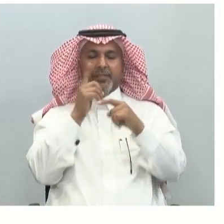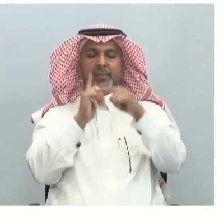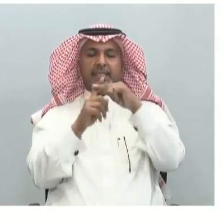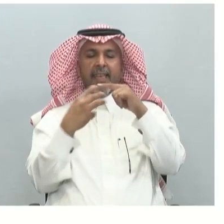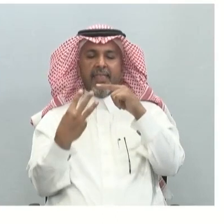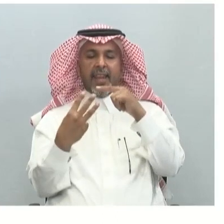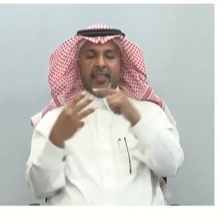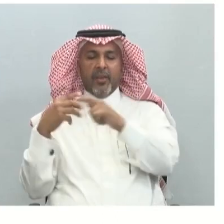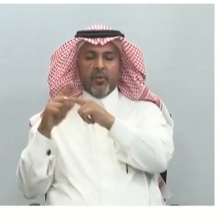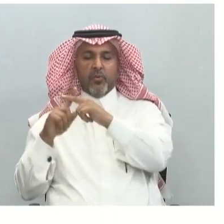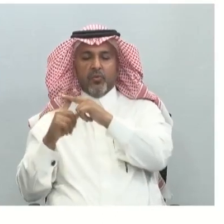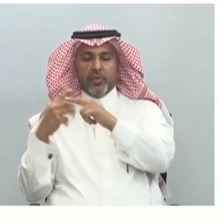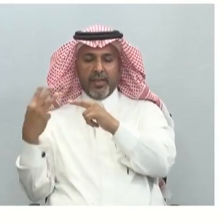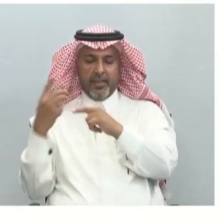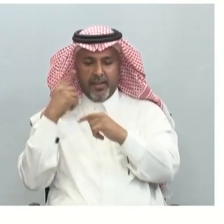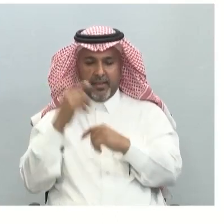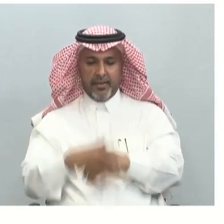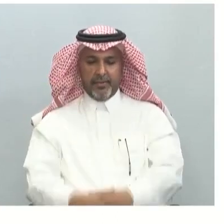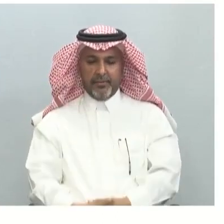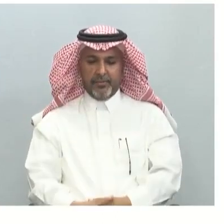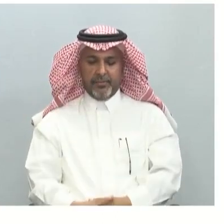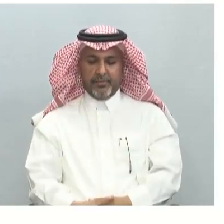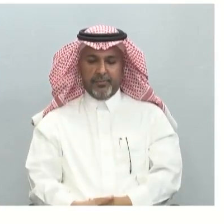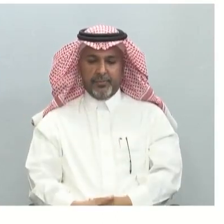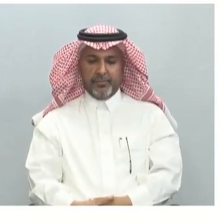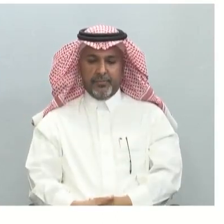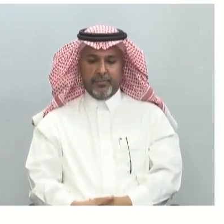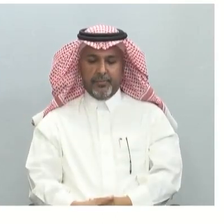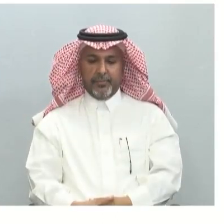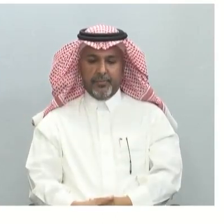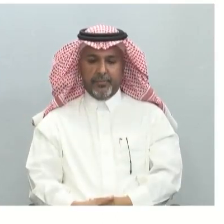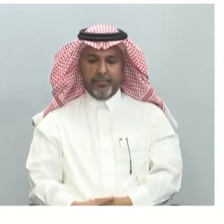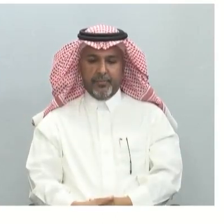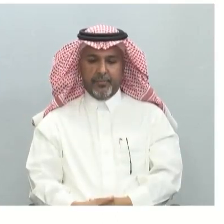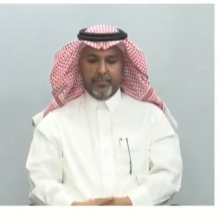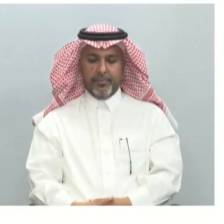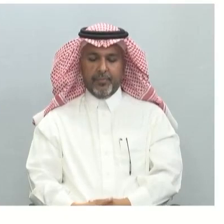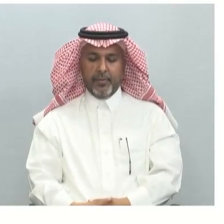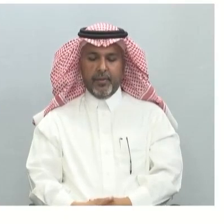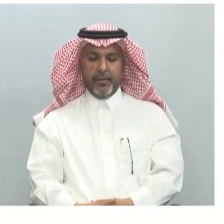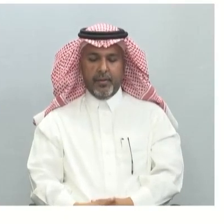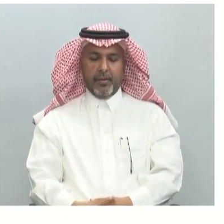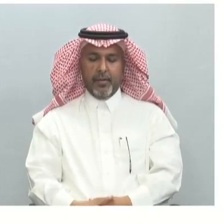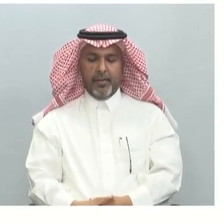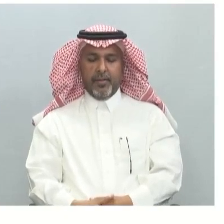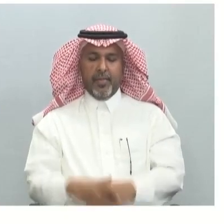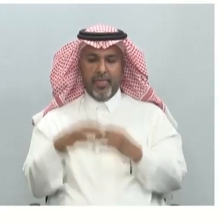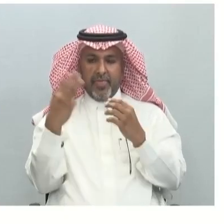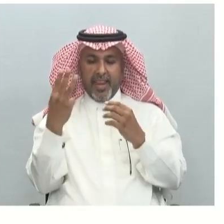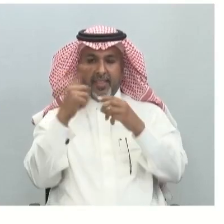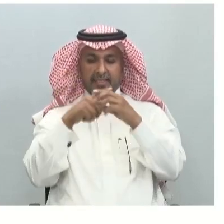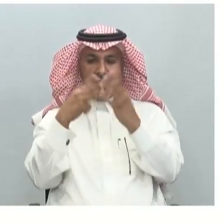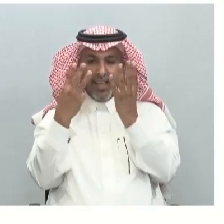ثلاثه للطرفين عشان تبقى اكس لحالها راح يكون عندي الحل اكس تساوي ثلاثه مره مجموعه مع